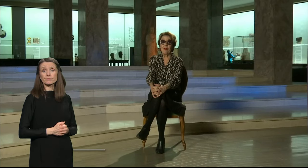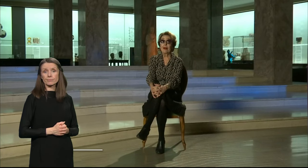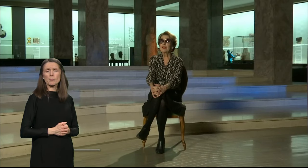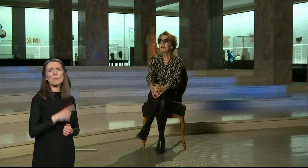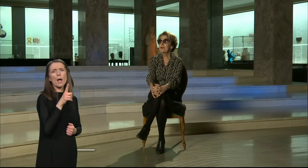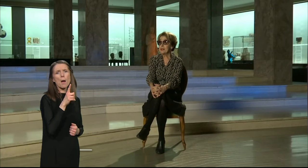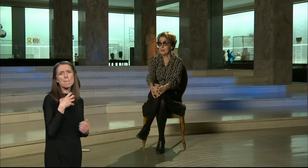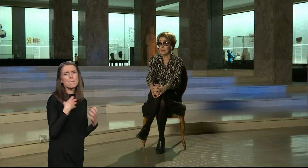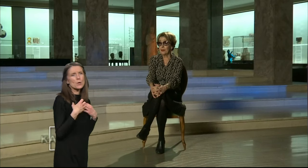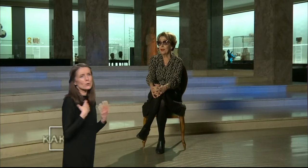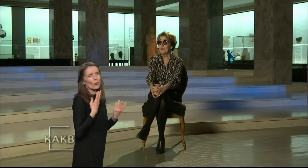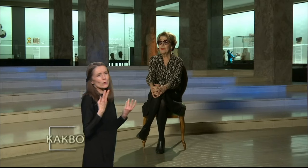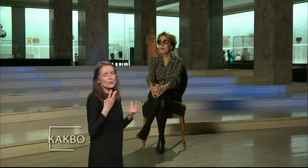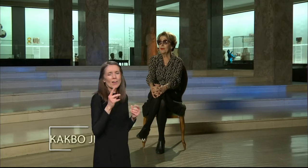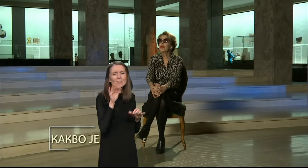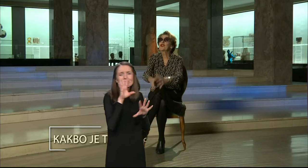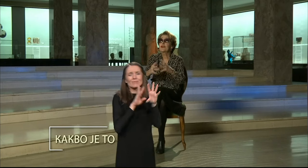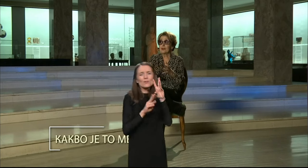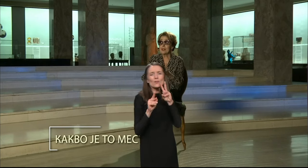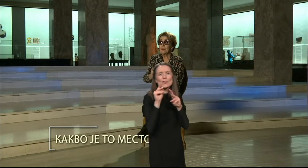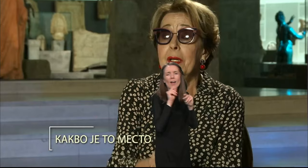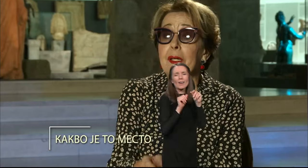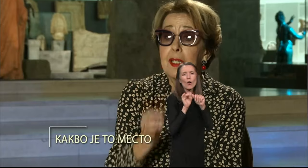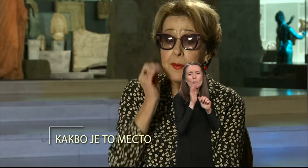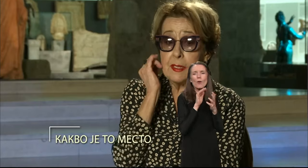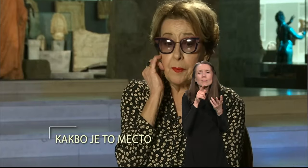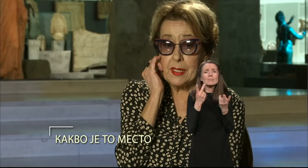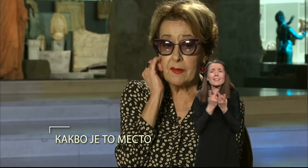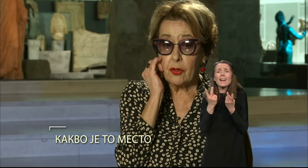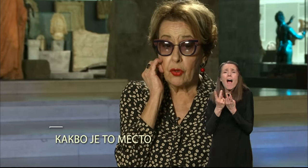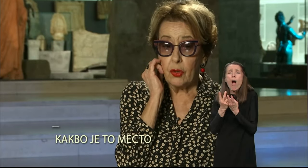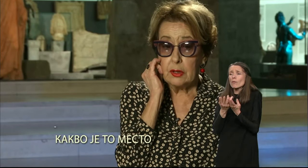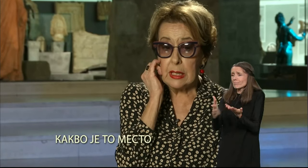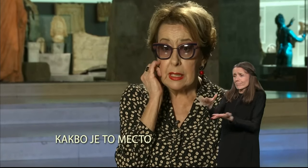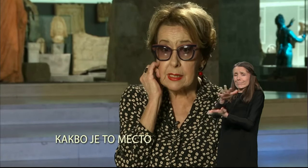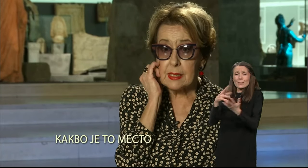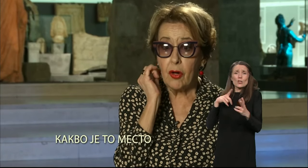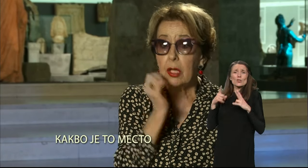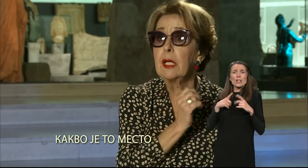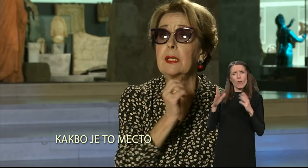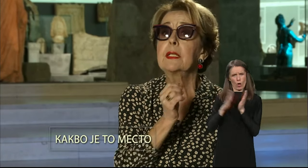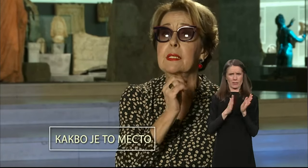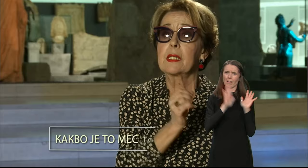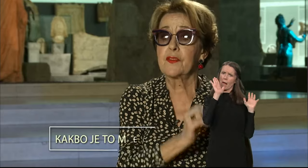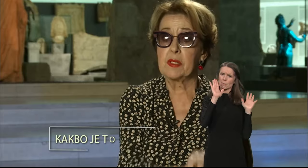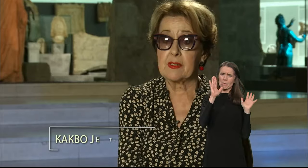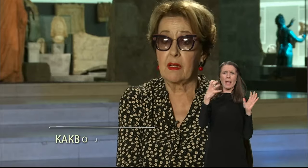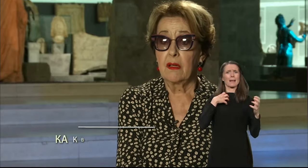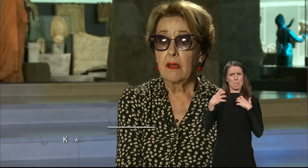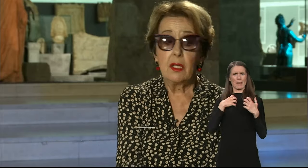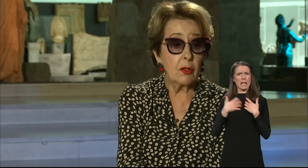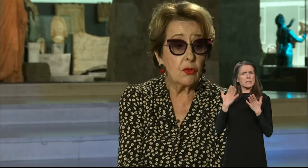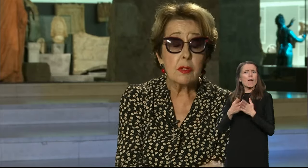efemerno, ali nema veze. To je život sam. Jer, pazite, predstava koliko god da je ista, ona nikad nije sasvim